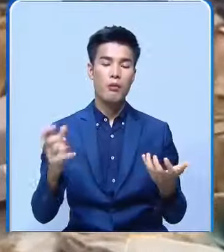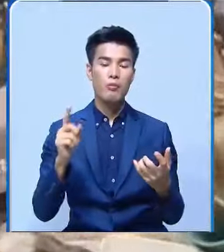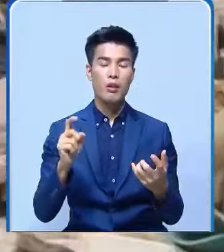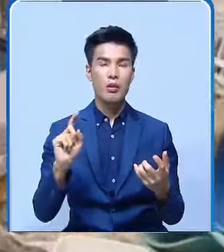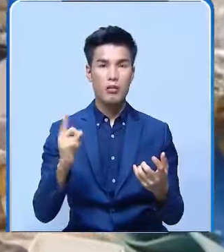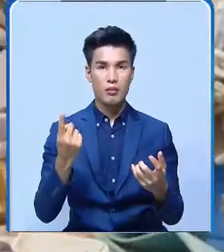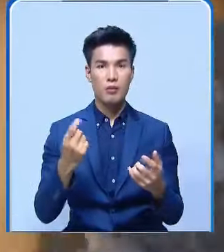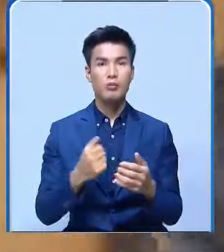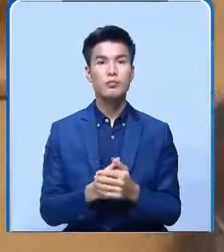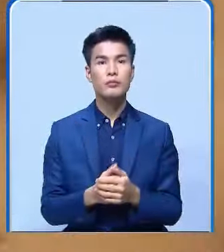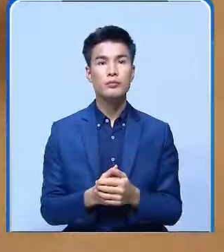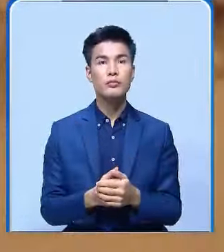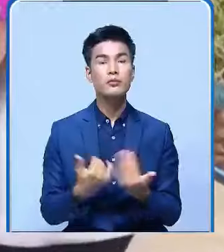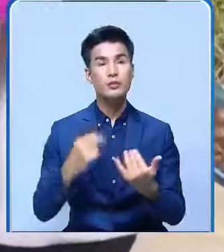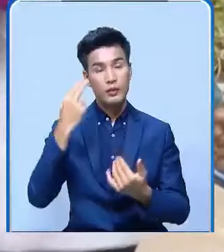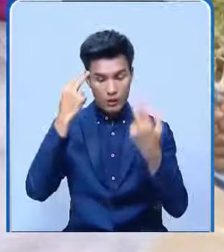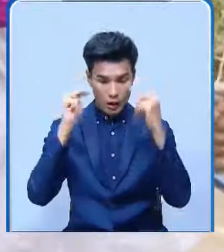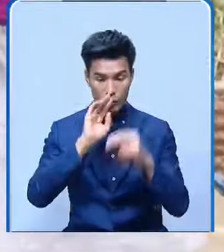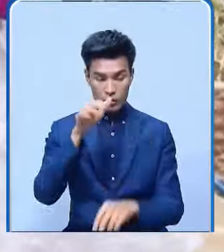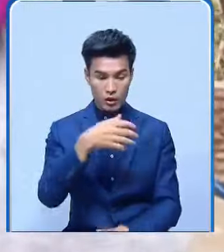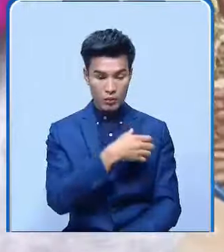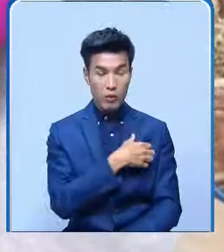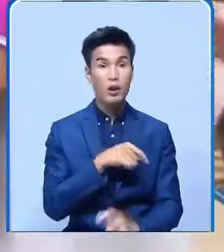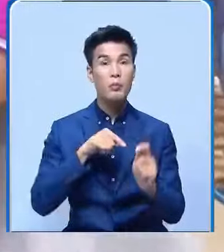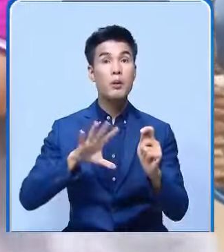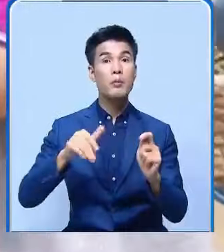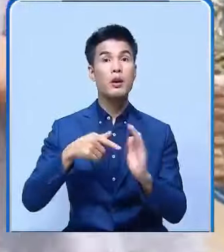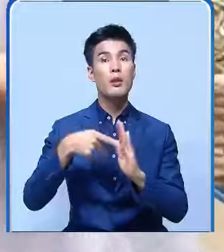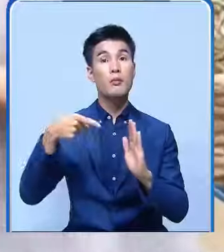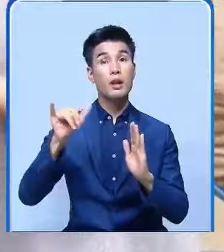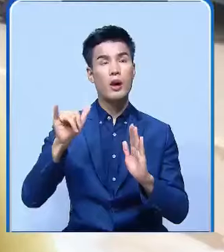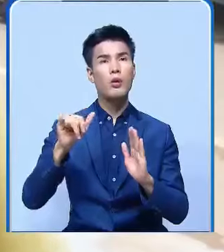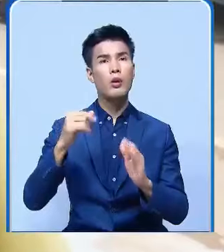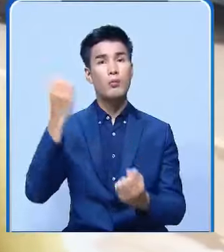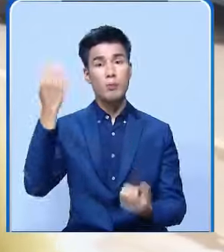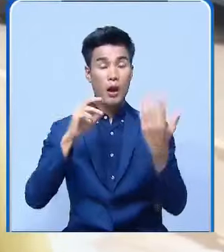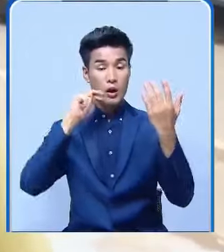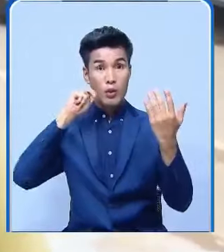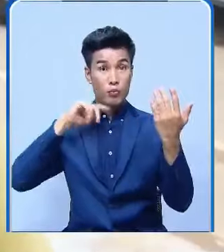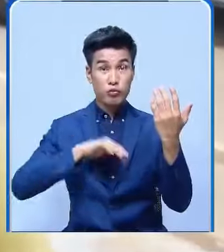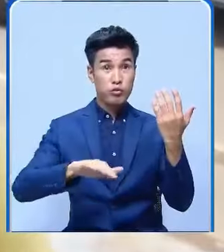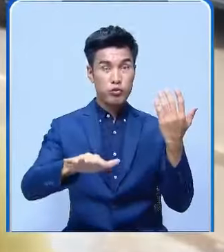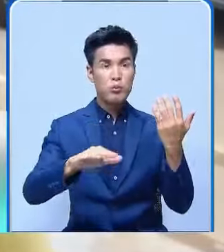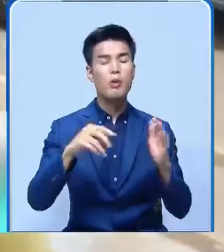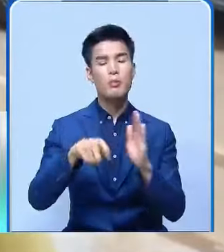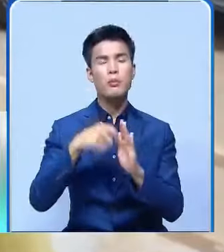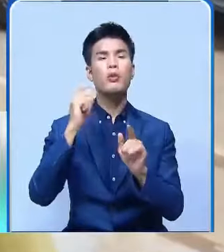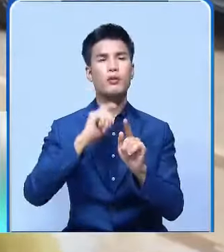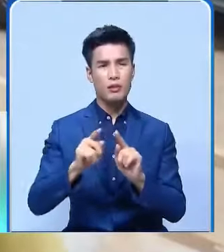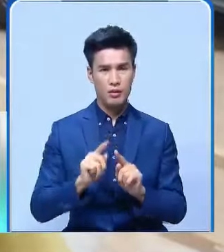ายสะอาดชัยกุลนายกเทศมนตรีตำบลแม่กาอำเภอเมืองพะเยาเนี่ยบอกว่าการที่น้ำป่าไหลหลากมันเกิดขึ้นได้จากหลากหลายสาเห